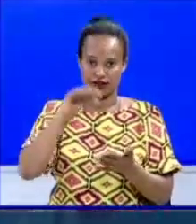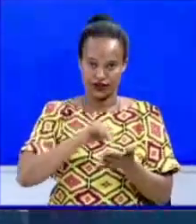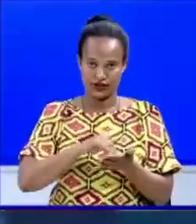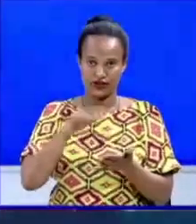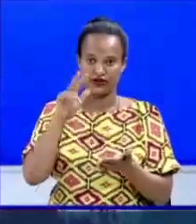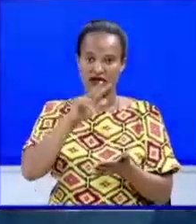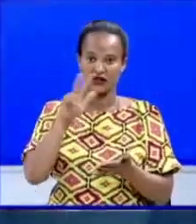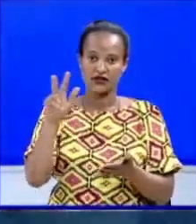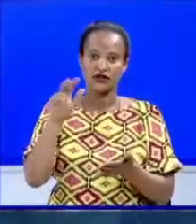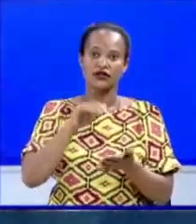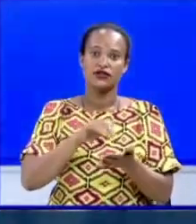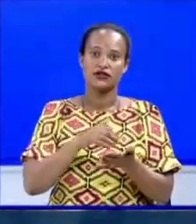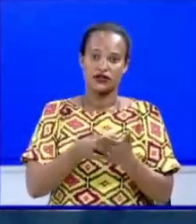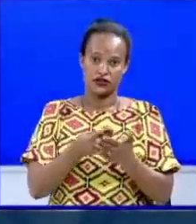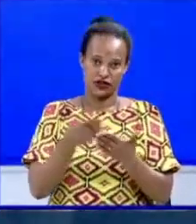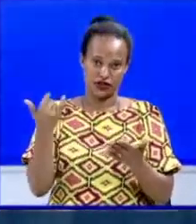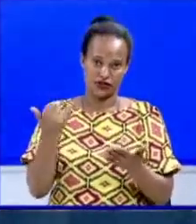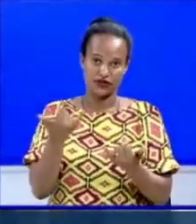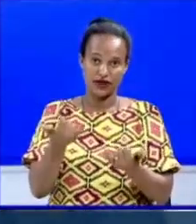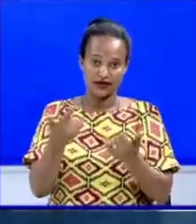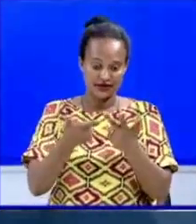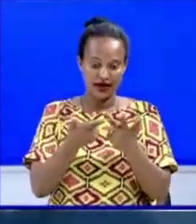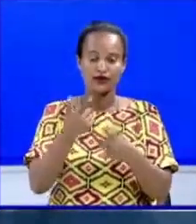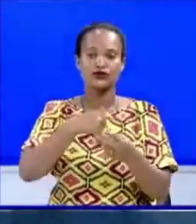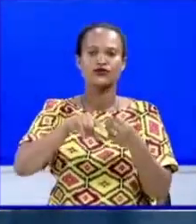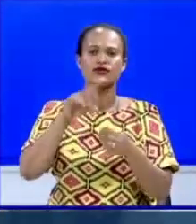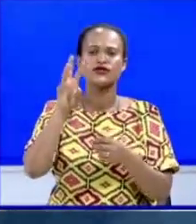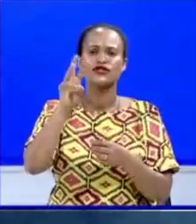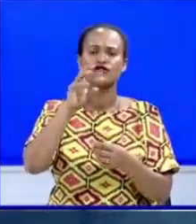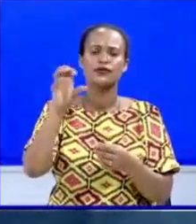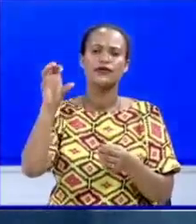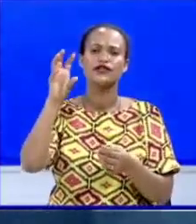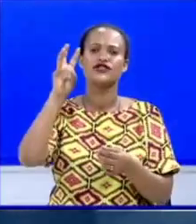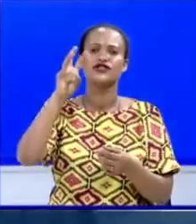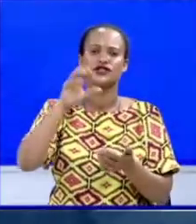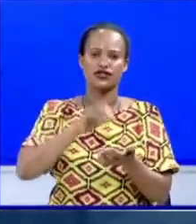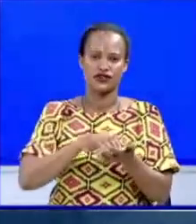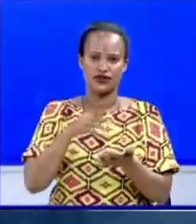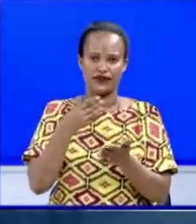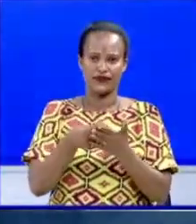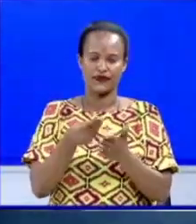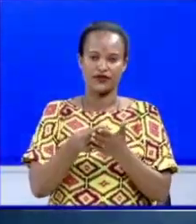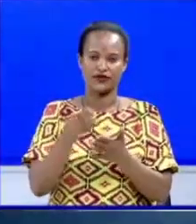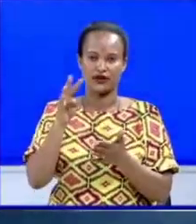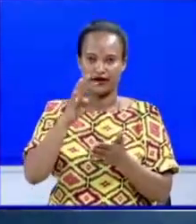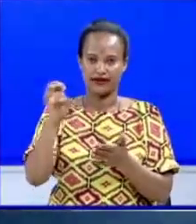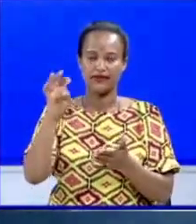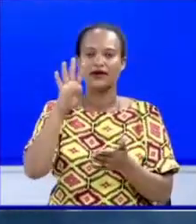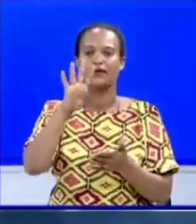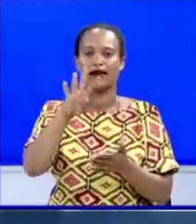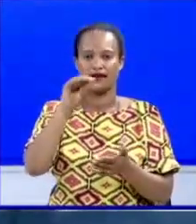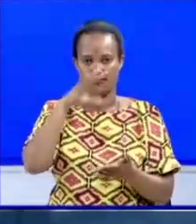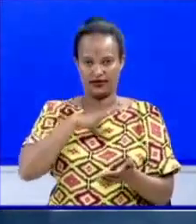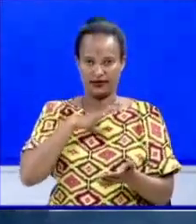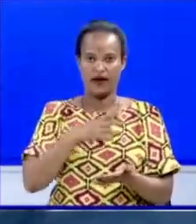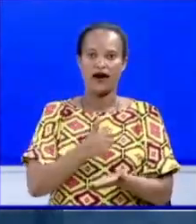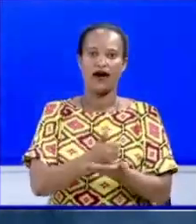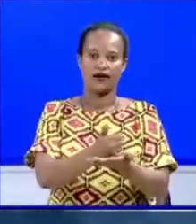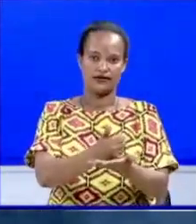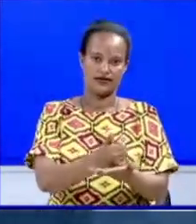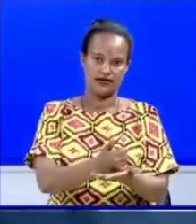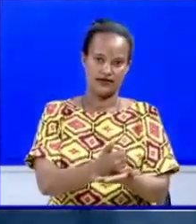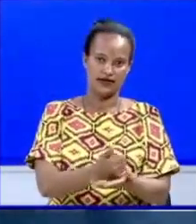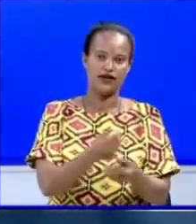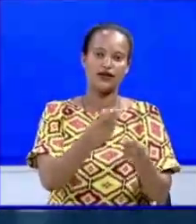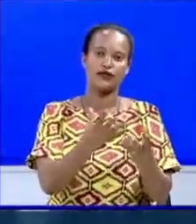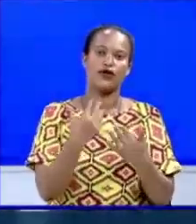779,033 ቅርሺ ነይሩ። ከዚ ሳልሳይ ዙር እንደገና 606,000 ቅርሺ ለ404 ሰብ ተሓገዝቲ